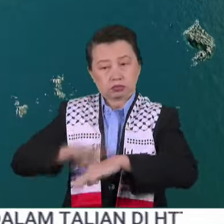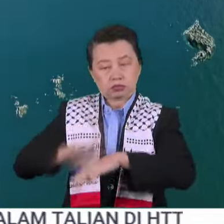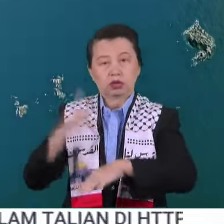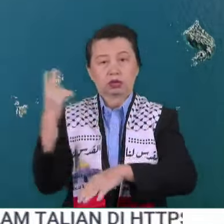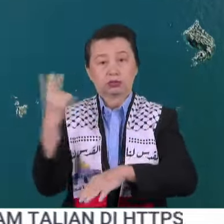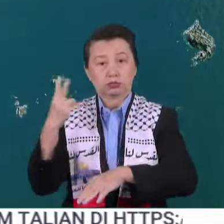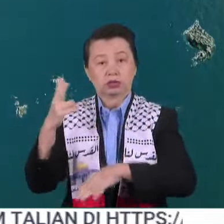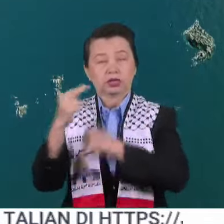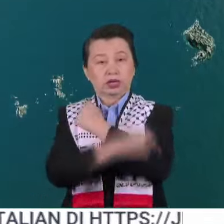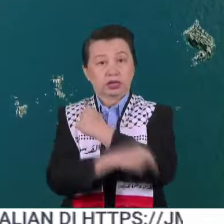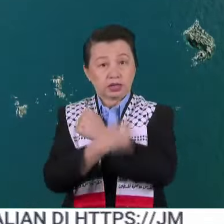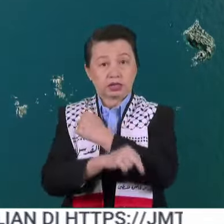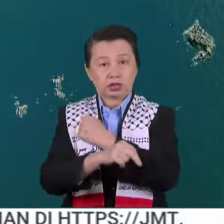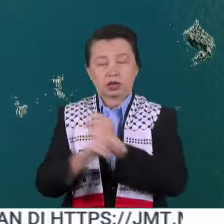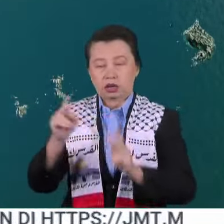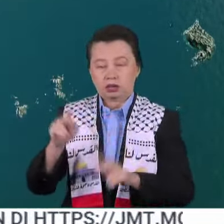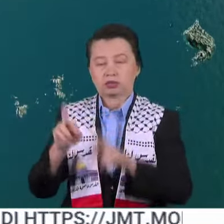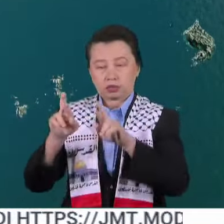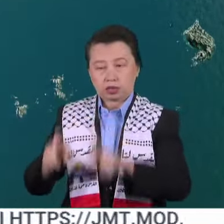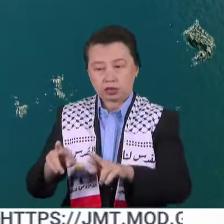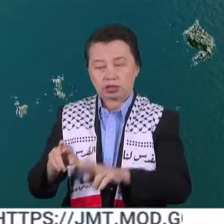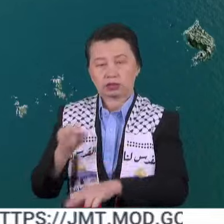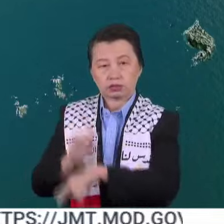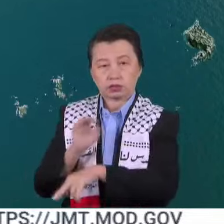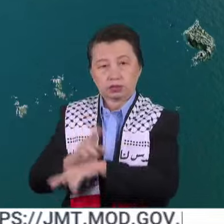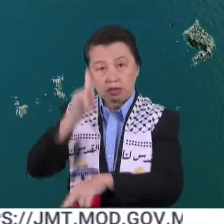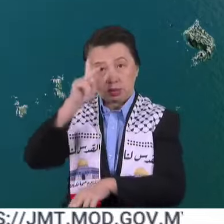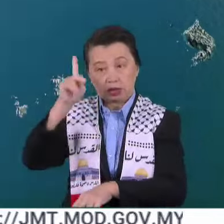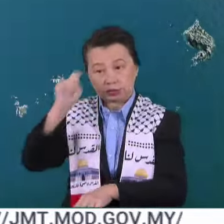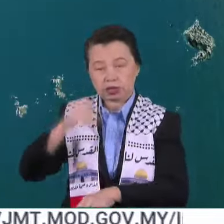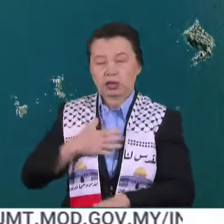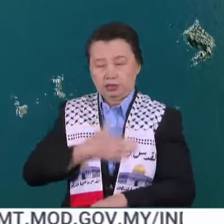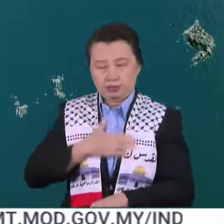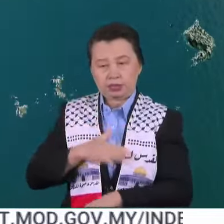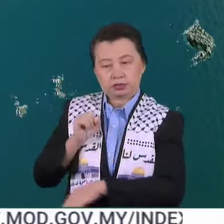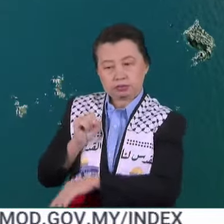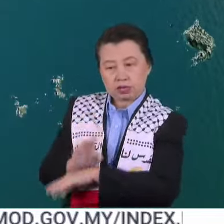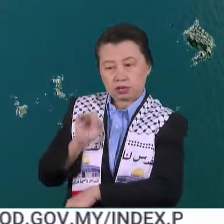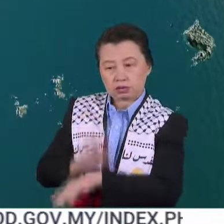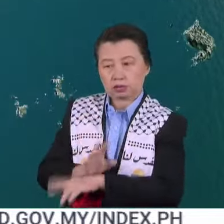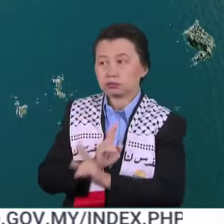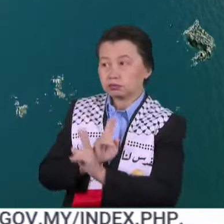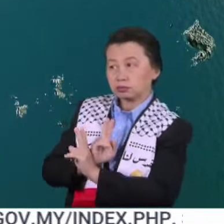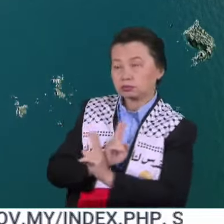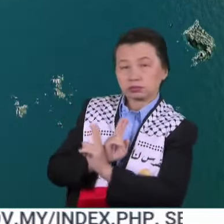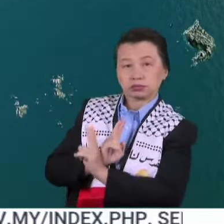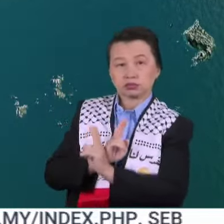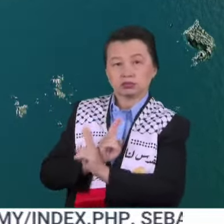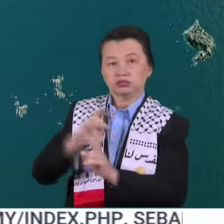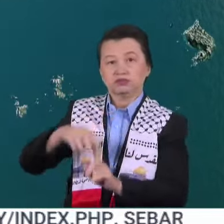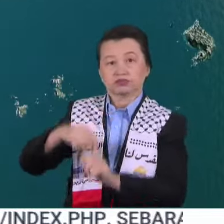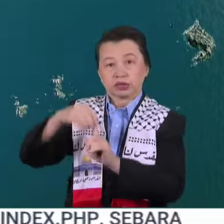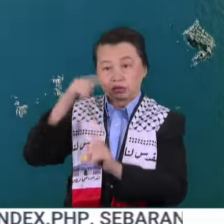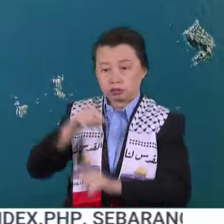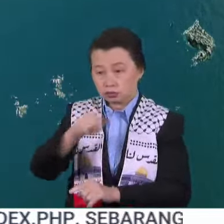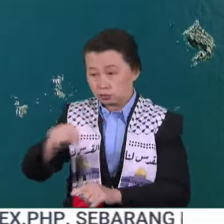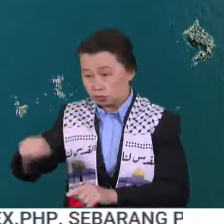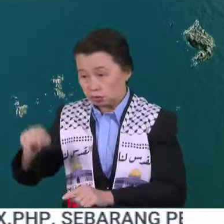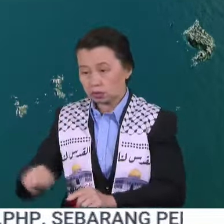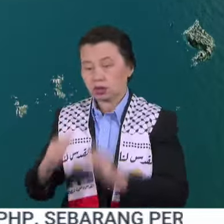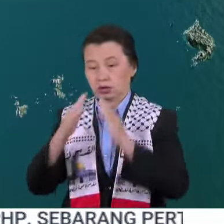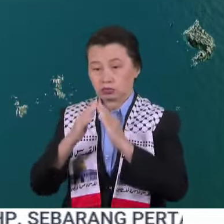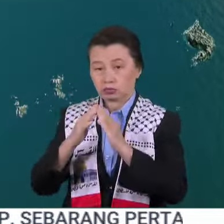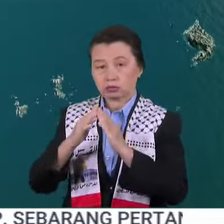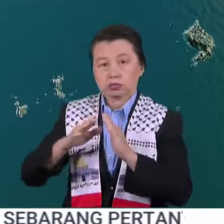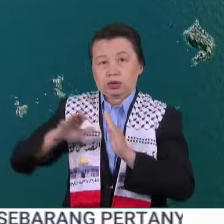kedua-dua negeri berkenaan. Oleh itu, orang ramai di negeri Kelantan dan Terengganu dinasihatkan supaya berwaspada terutamanya bagi mereka yang berada di